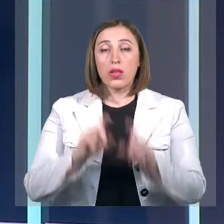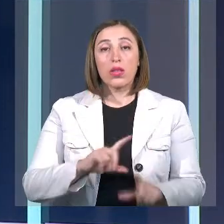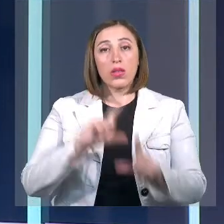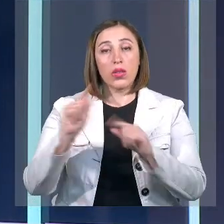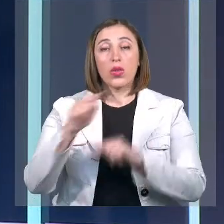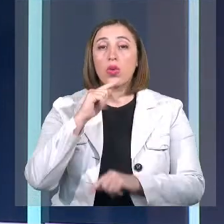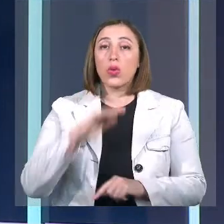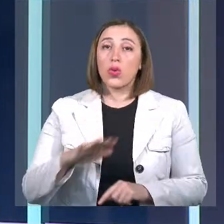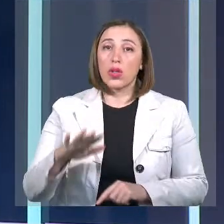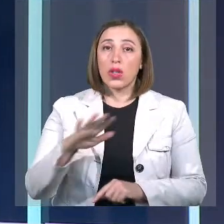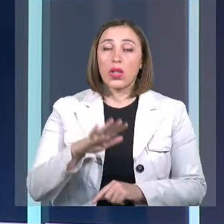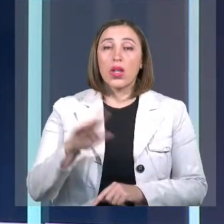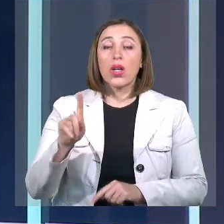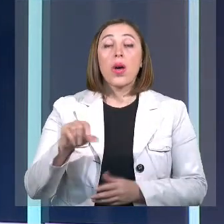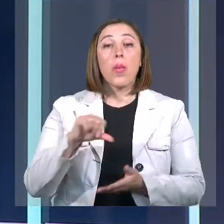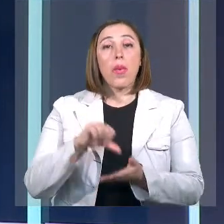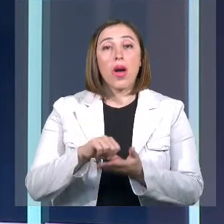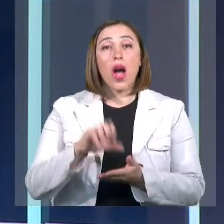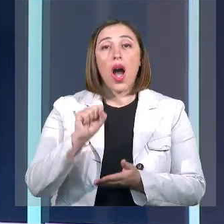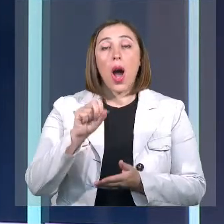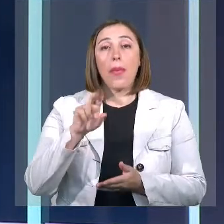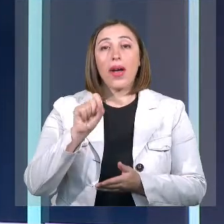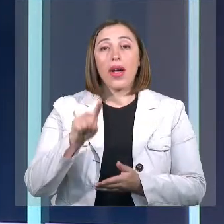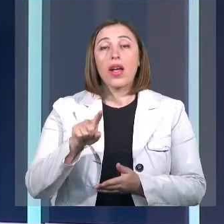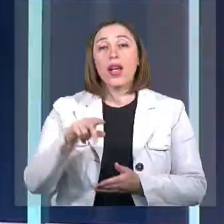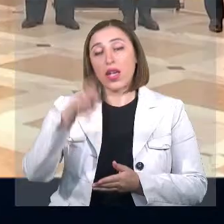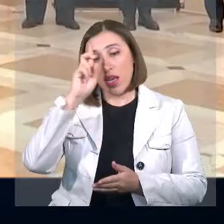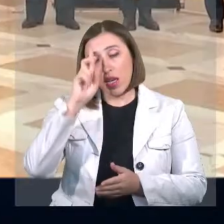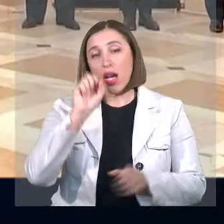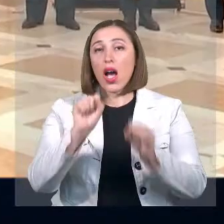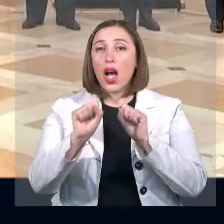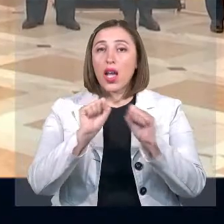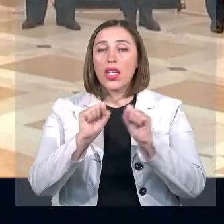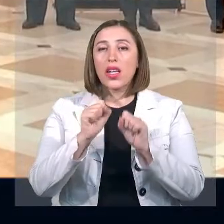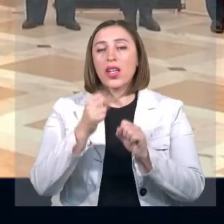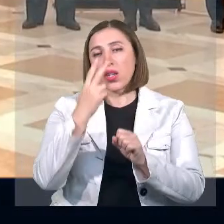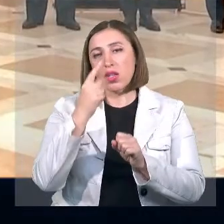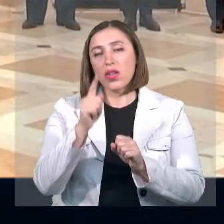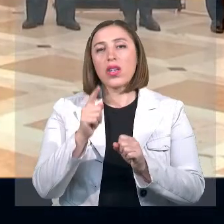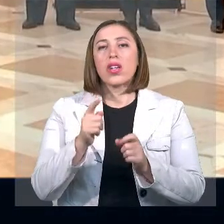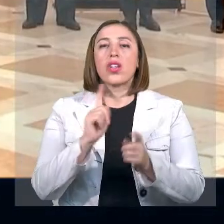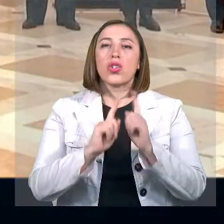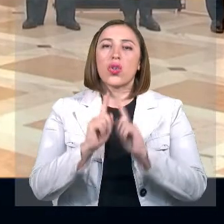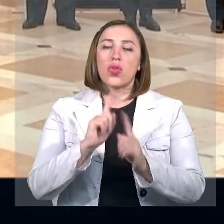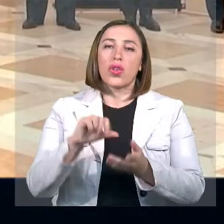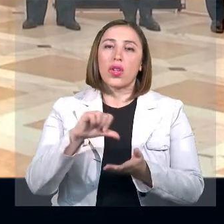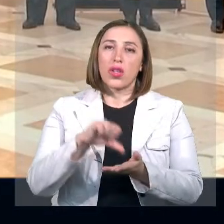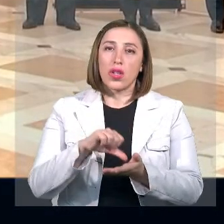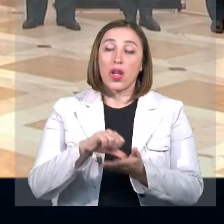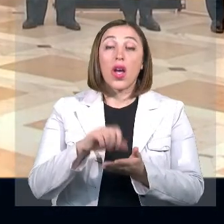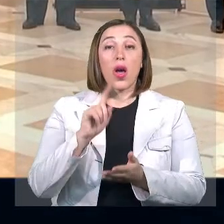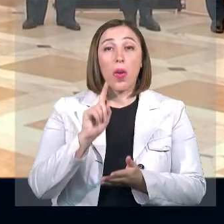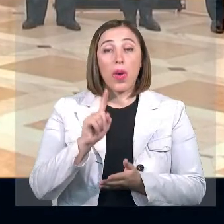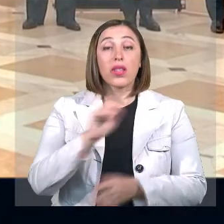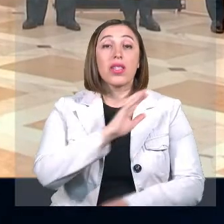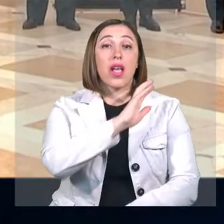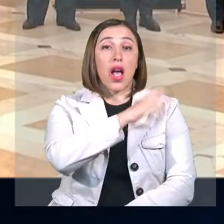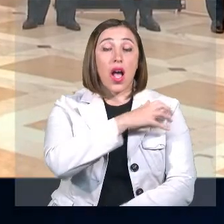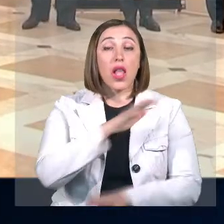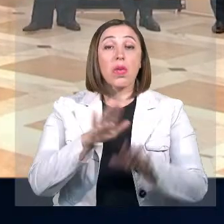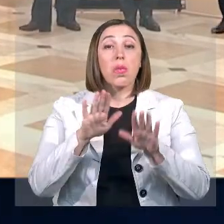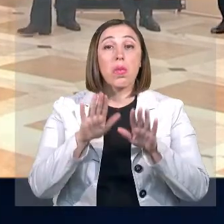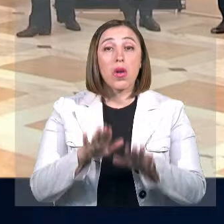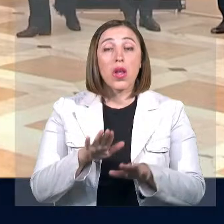այցով Ռուսաստանում է, նա մասնակցում է ԱՊՀ երկրների ղեկավարների ոչ պաշտոնական գագաթնաժողովին, բայց Սանկտ